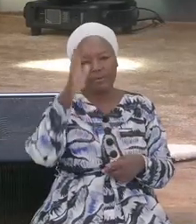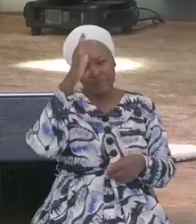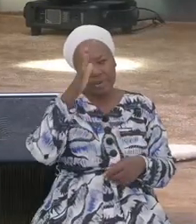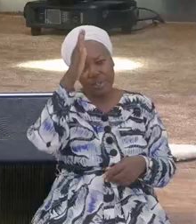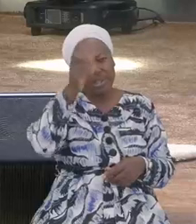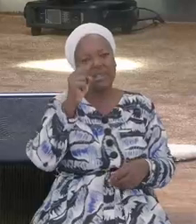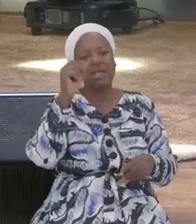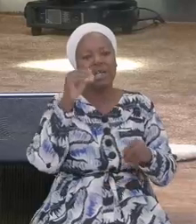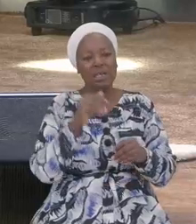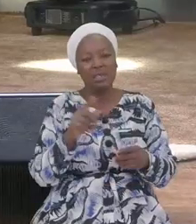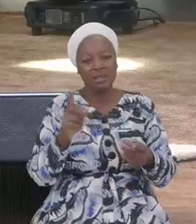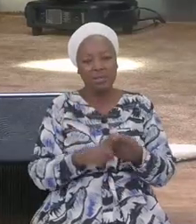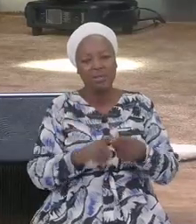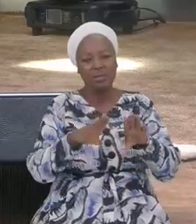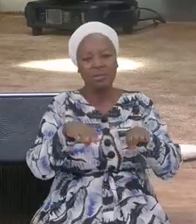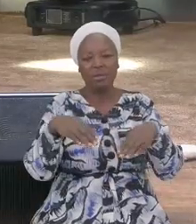te donner.